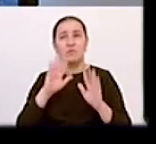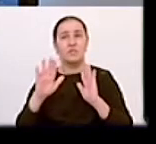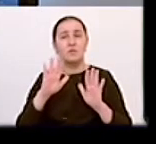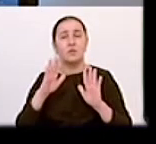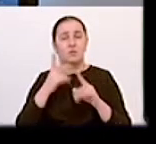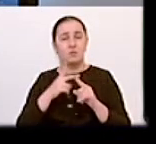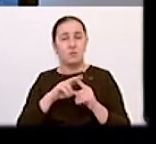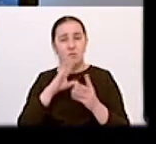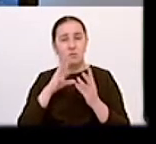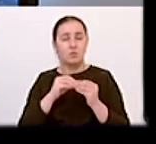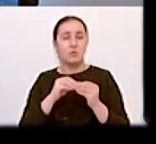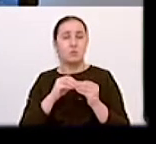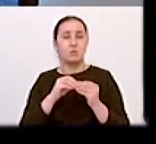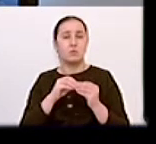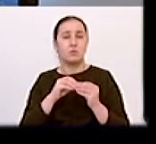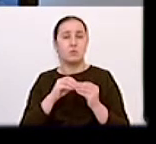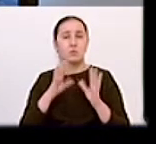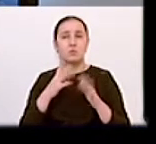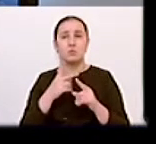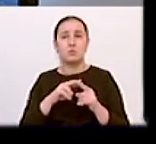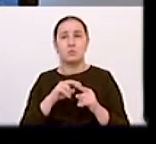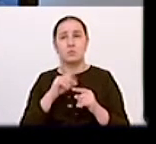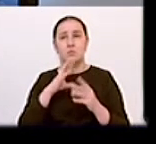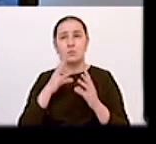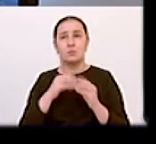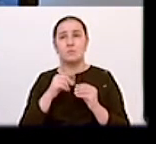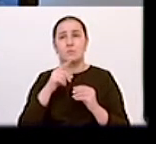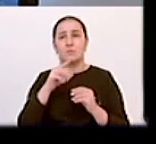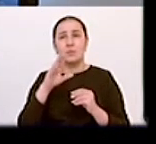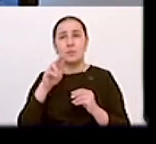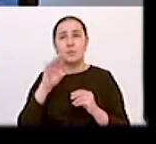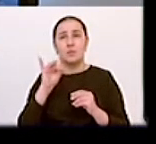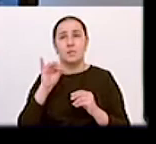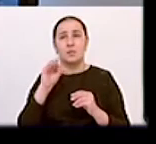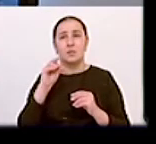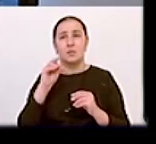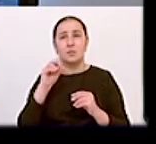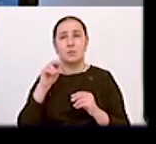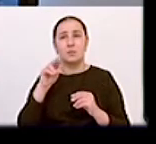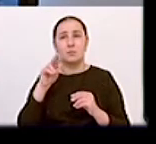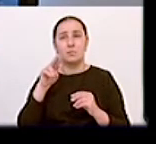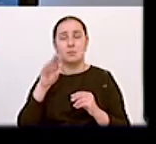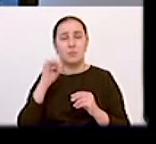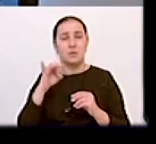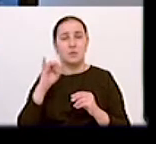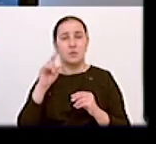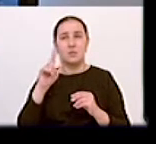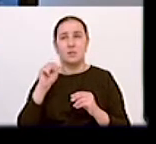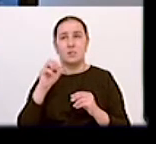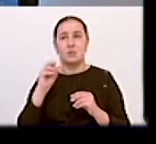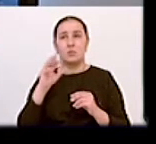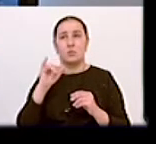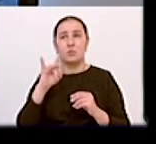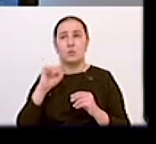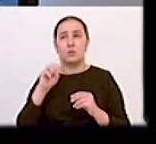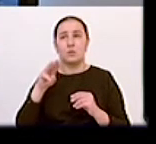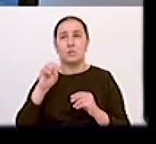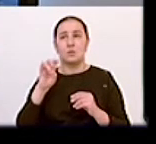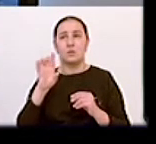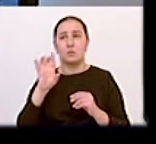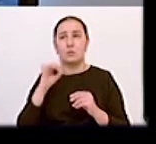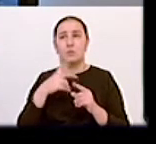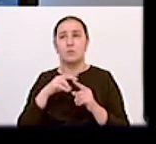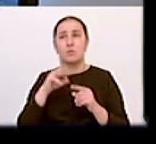случаи. Повсюду обобщающее слово. Пейзажи Урала Таңсыкбаева можно увидеть повсюду. В музеях,